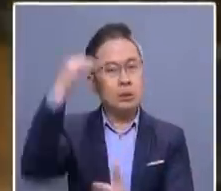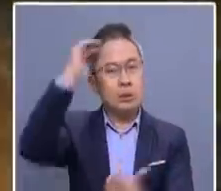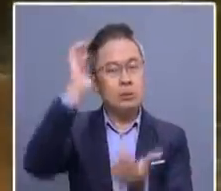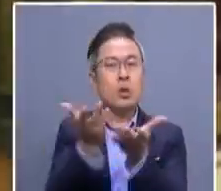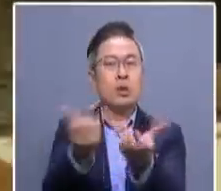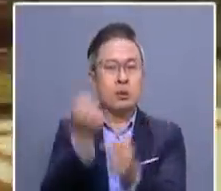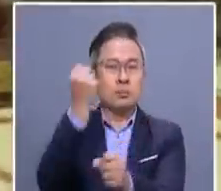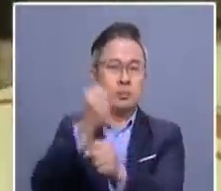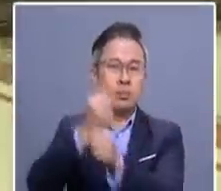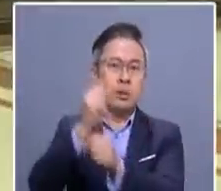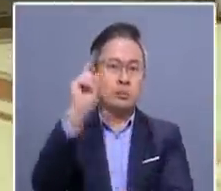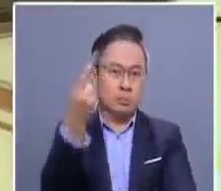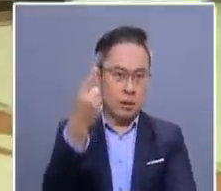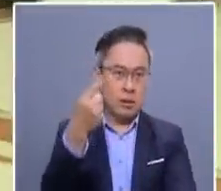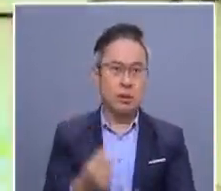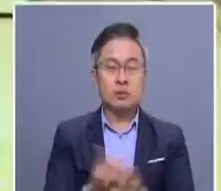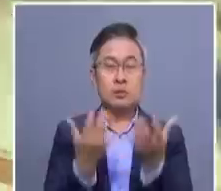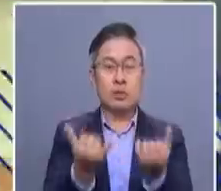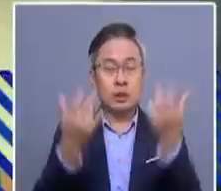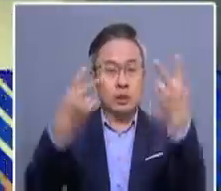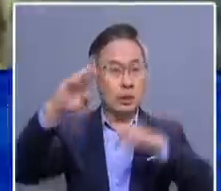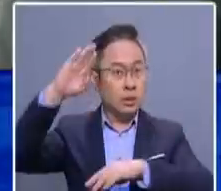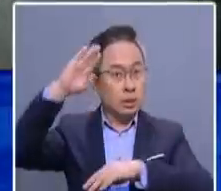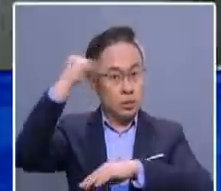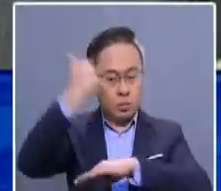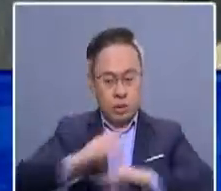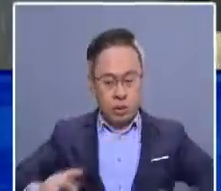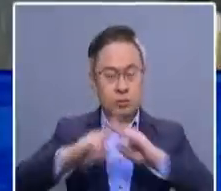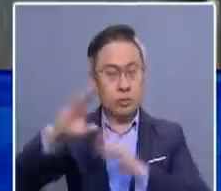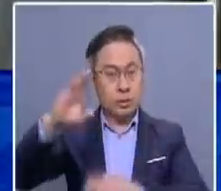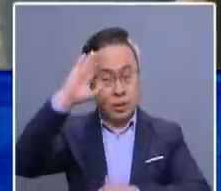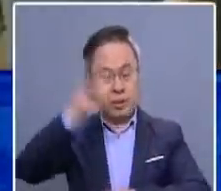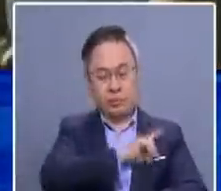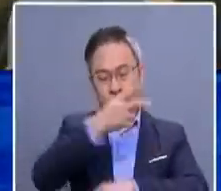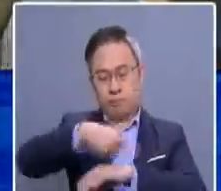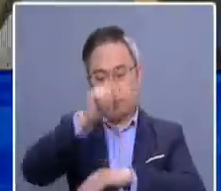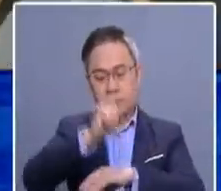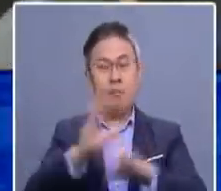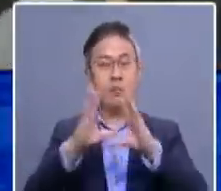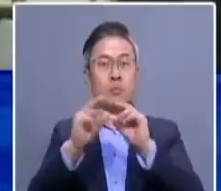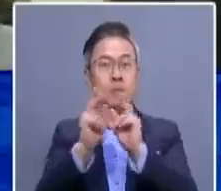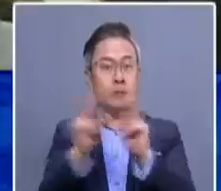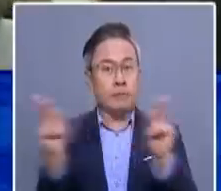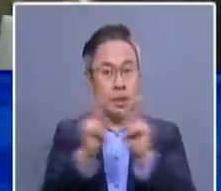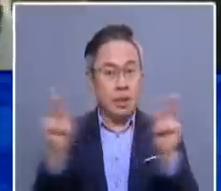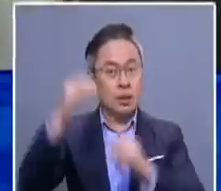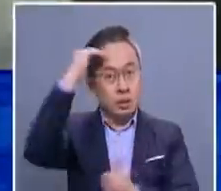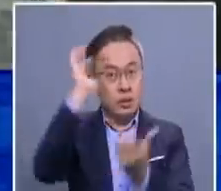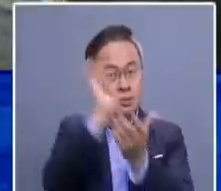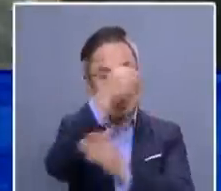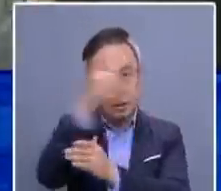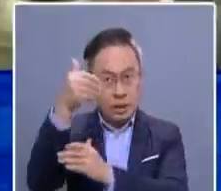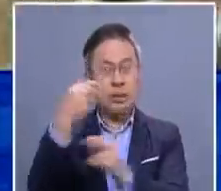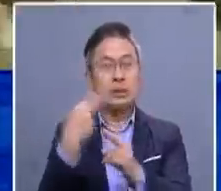พลเอกประยุทธ์จันทร์โอชานะคะนายกรัฐมนตรีและรัฐมนตรีว่าการกระทรวงกลาโหมวันนี้จะเป็นประธานการประชุมคณะกรรมการนโยบายตำรวจแห่งชาติหรือว่ากต